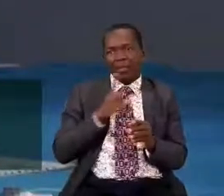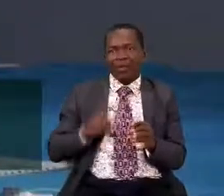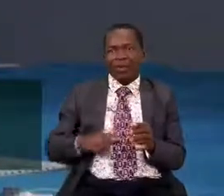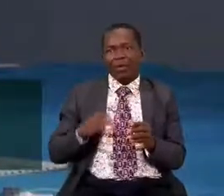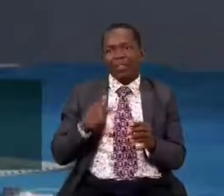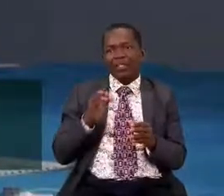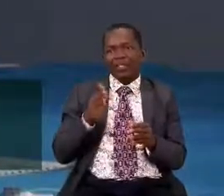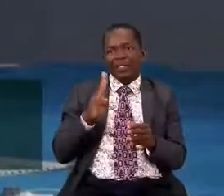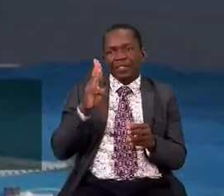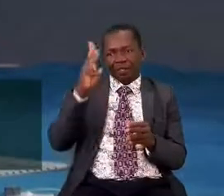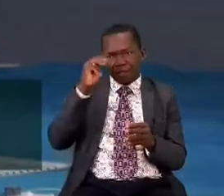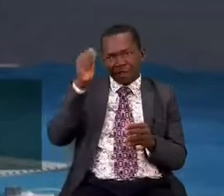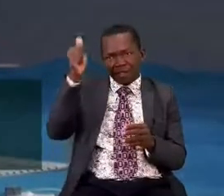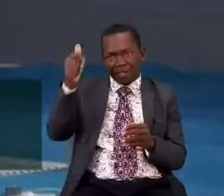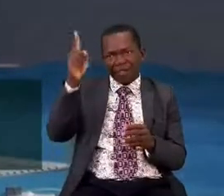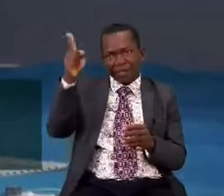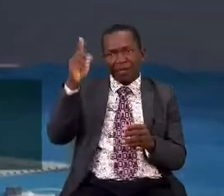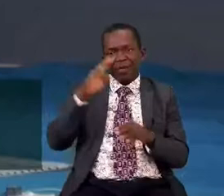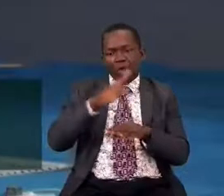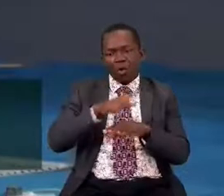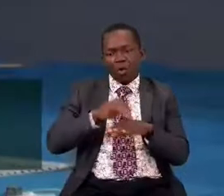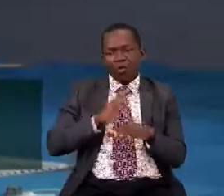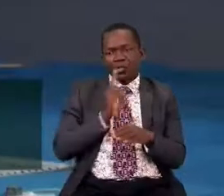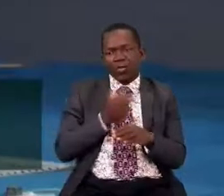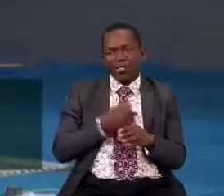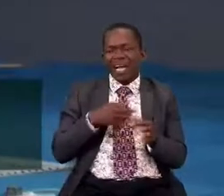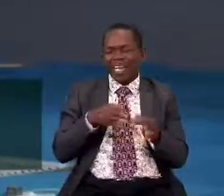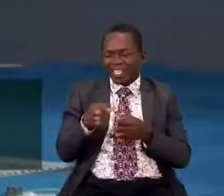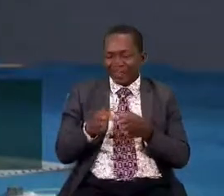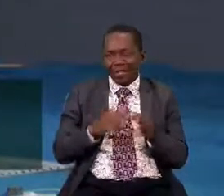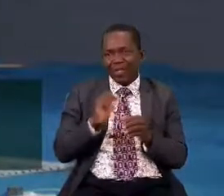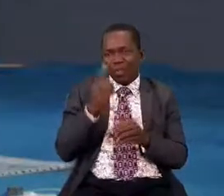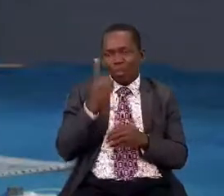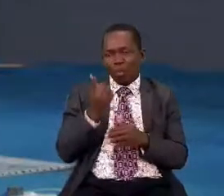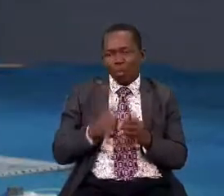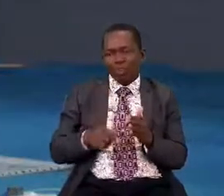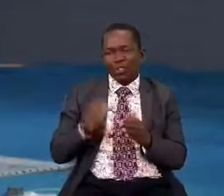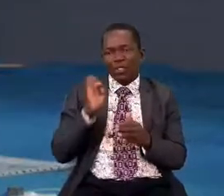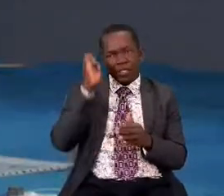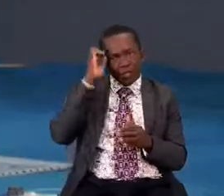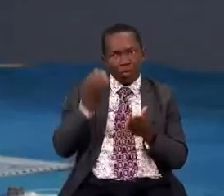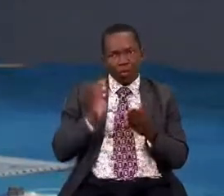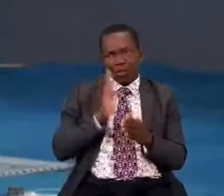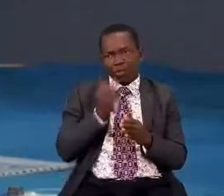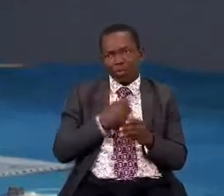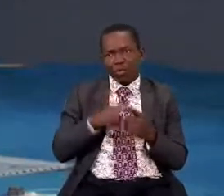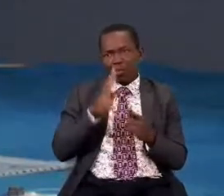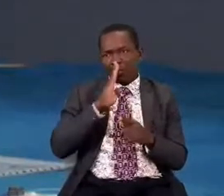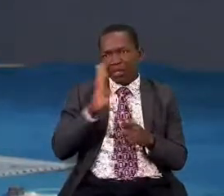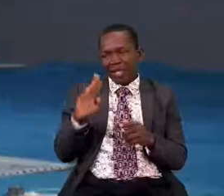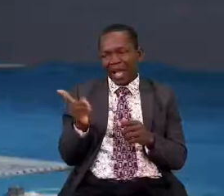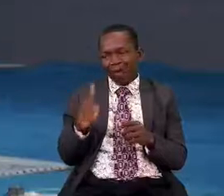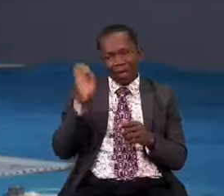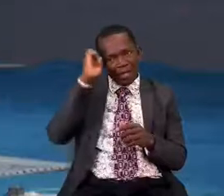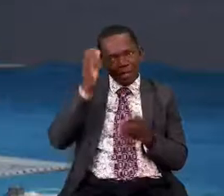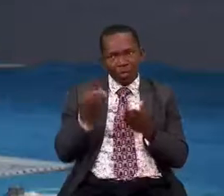que nous fassions. Et ces apôtres étaient là déjà. Mais comme Saul